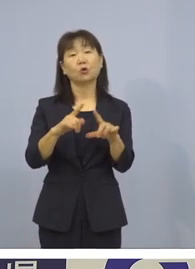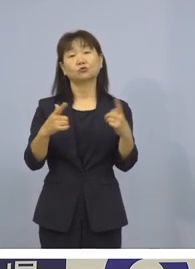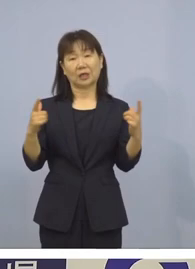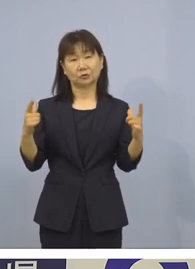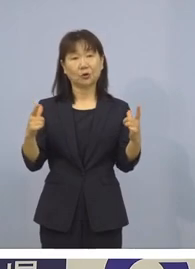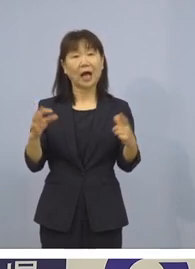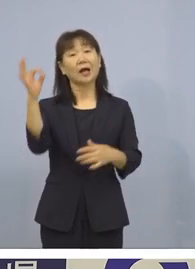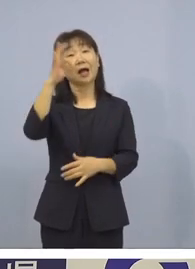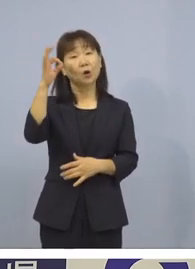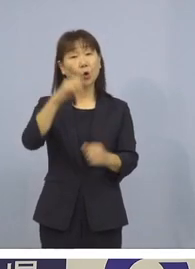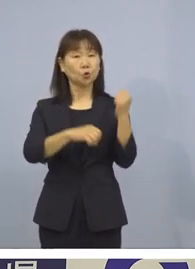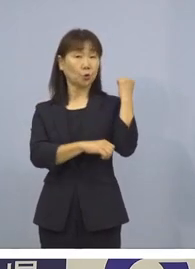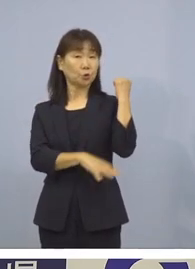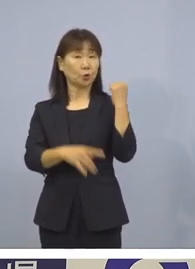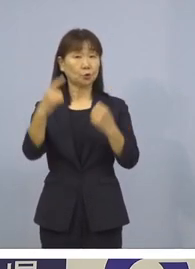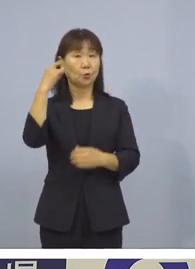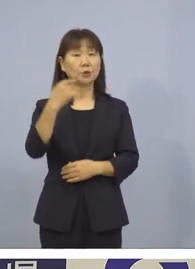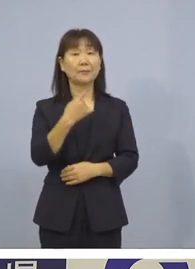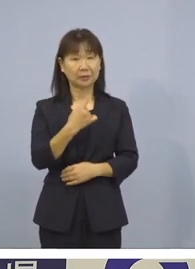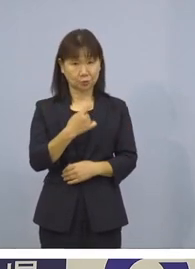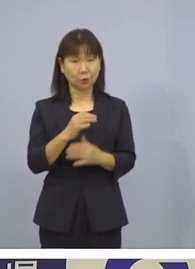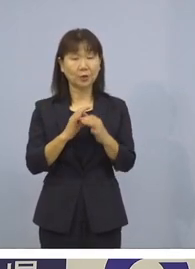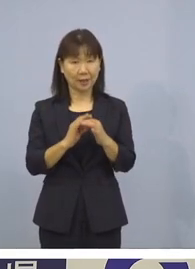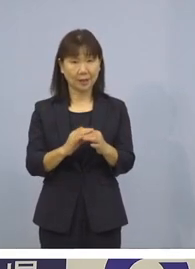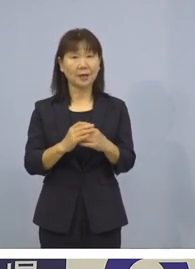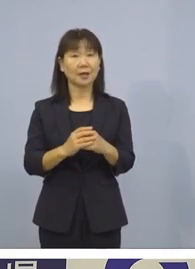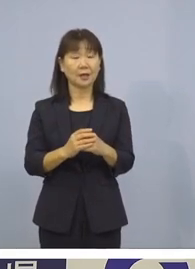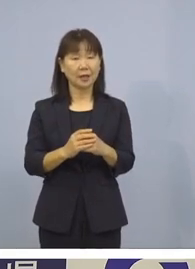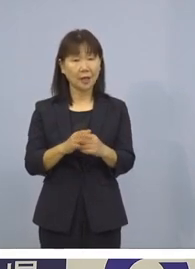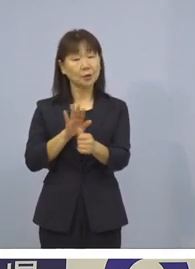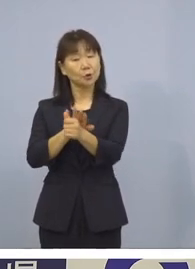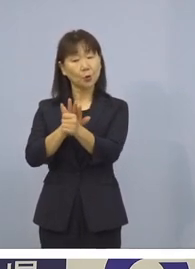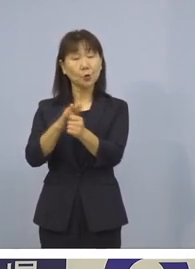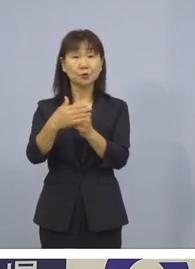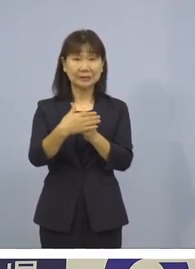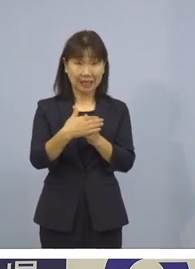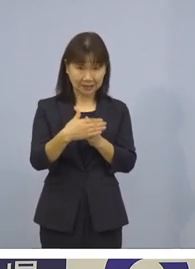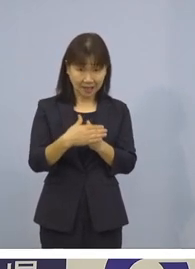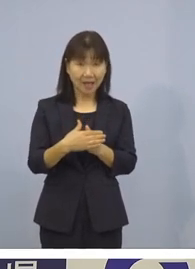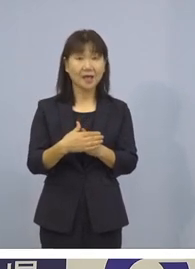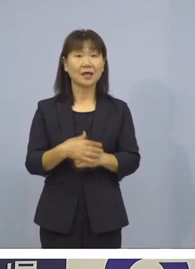本だと思ってますから、そういう意味では協力し合ってですね、